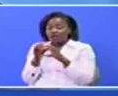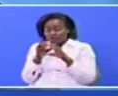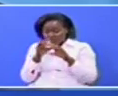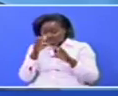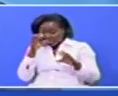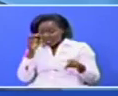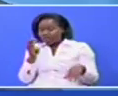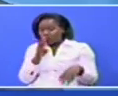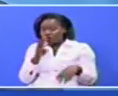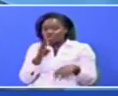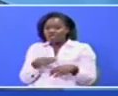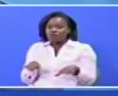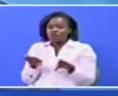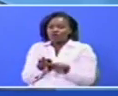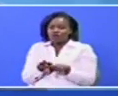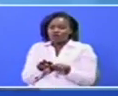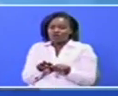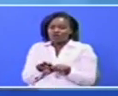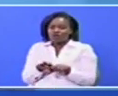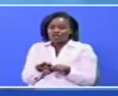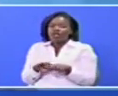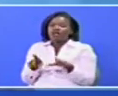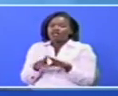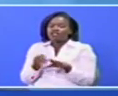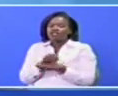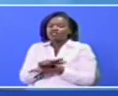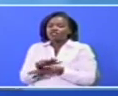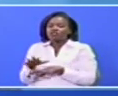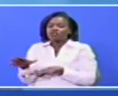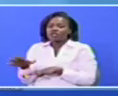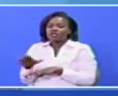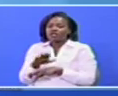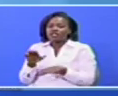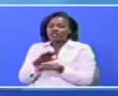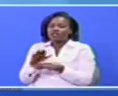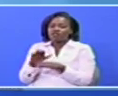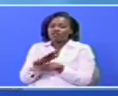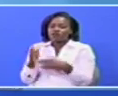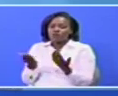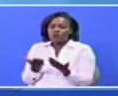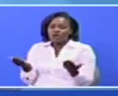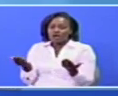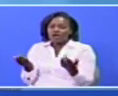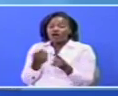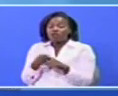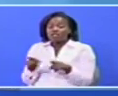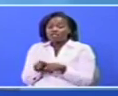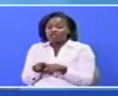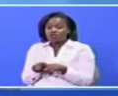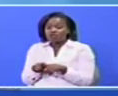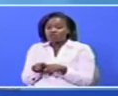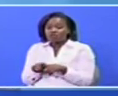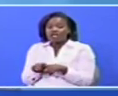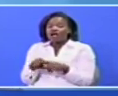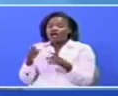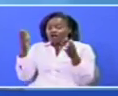huwa inaziba na alafu inaanza kusagaa kila pale. Mm-hmm. Lakini kuna uwezekano pia kupata jambo kama hilo kwa sababu bado mvua